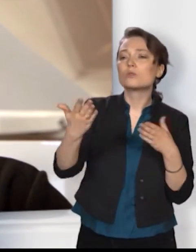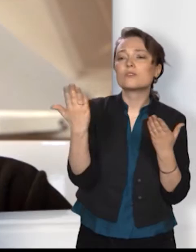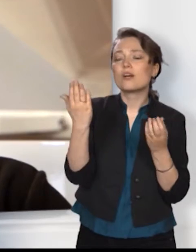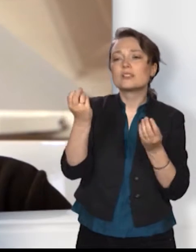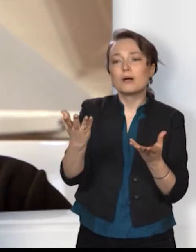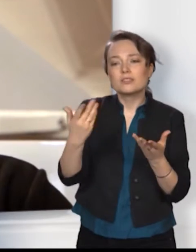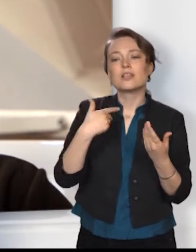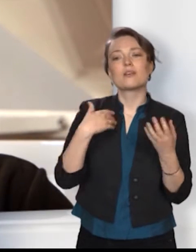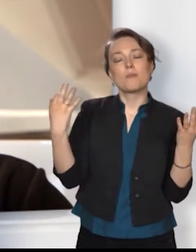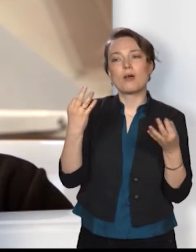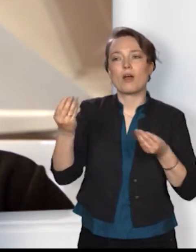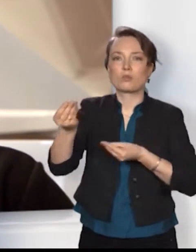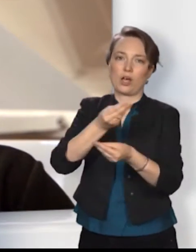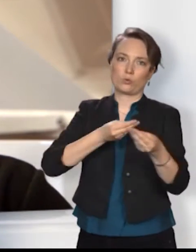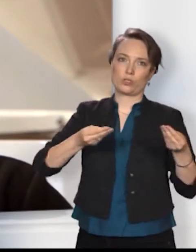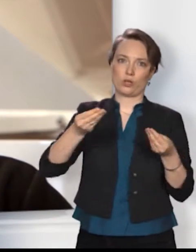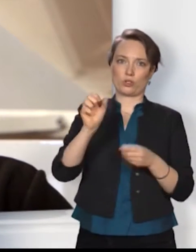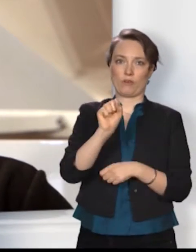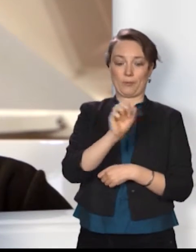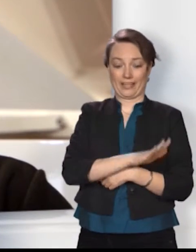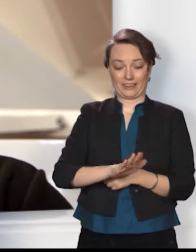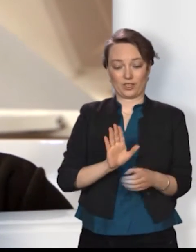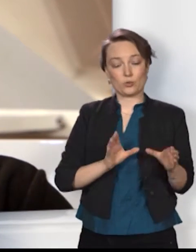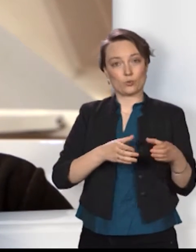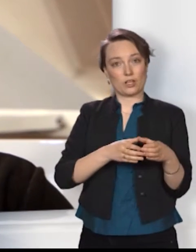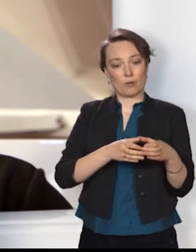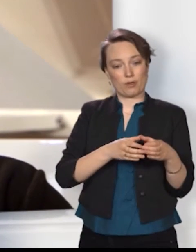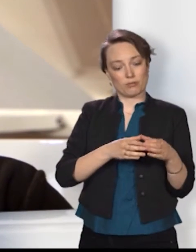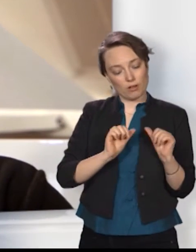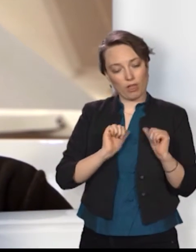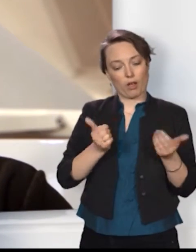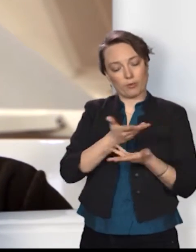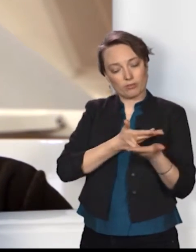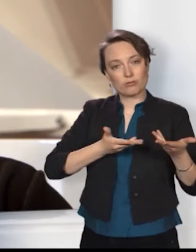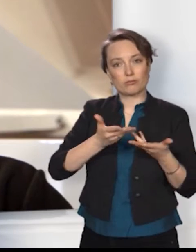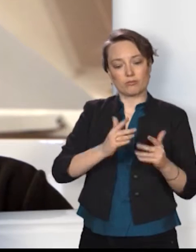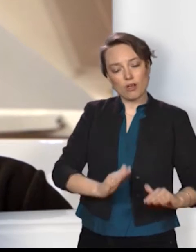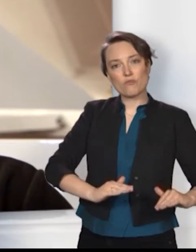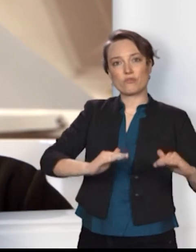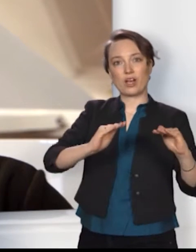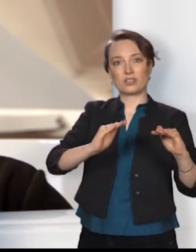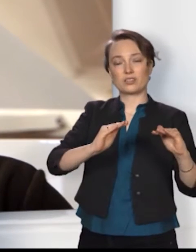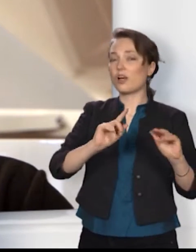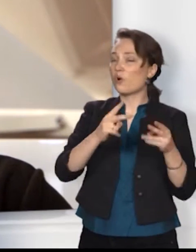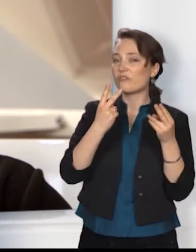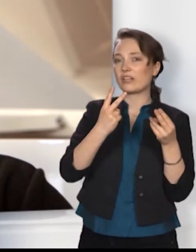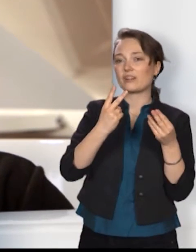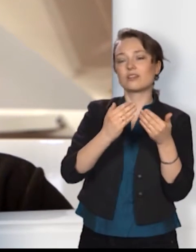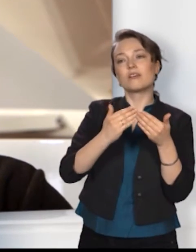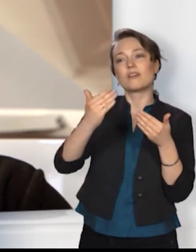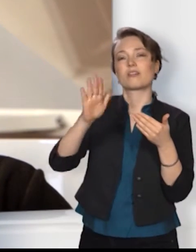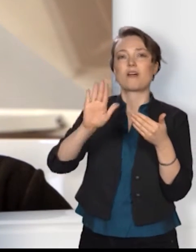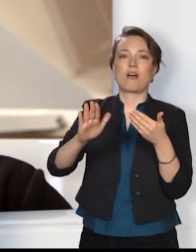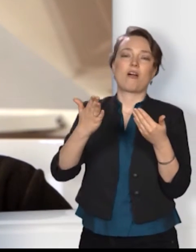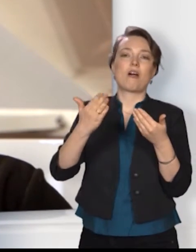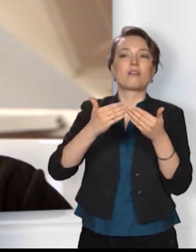Geschehen draußen. Denn mit Kindern zusammen Leben zu gestalten, aufzuwachsen, ist für